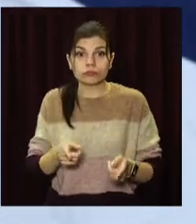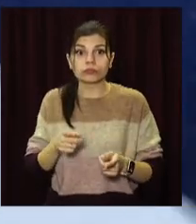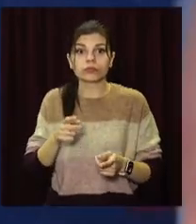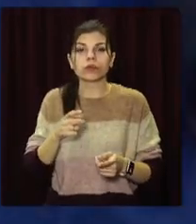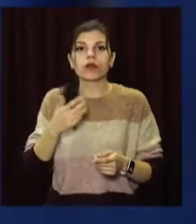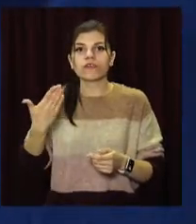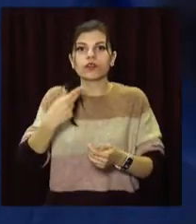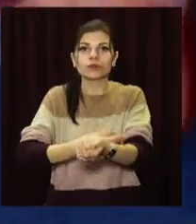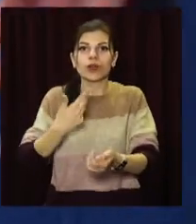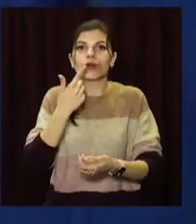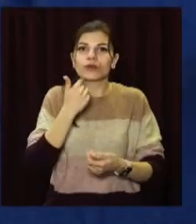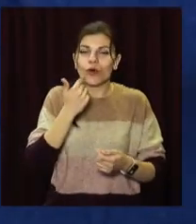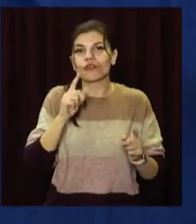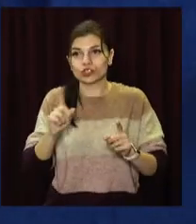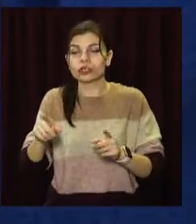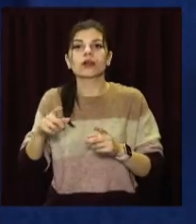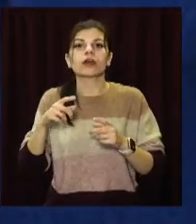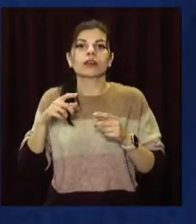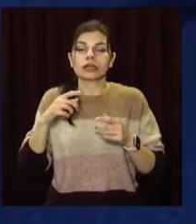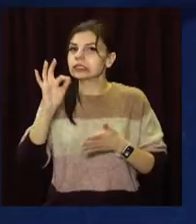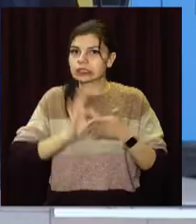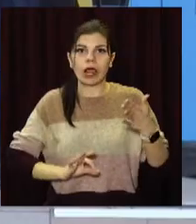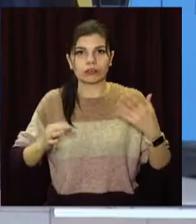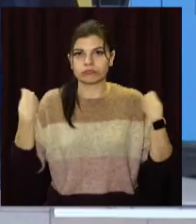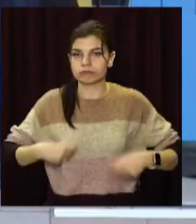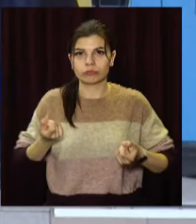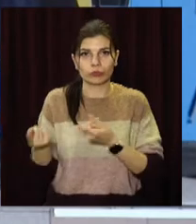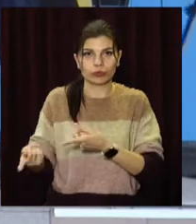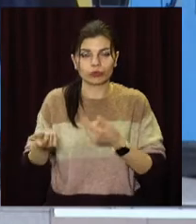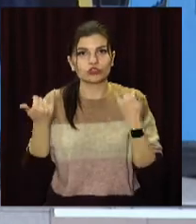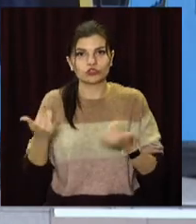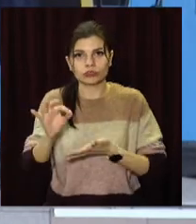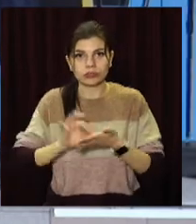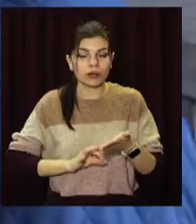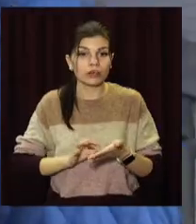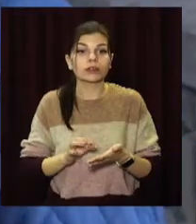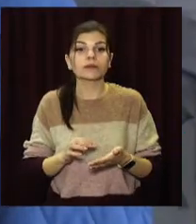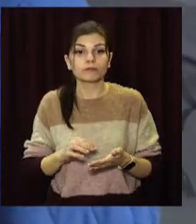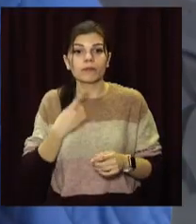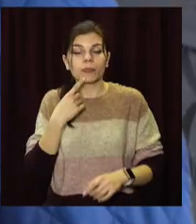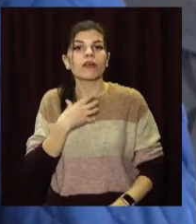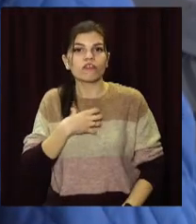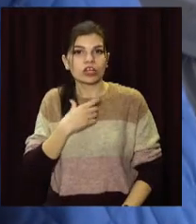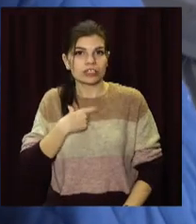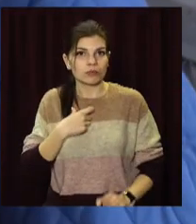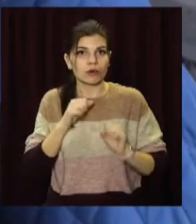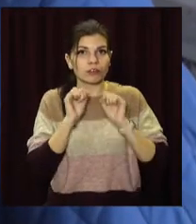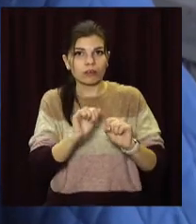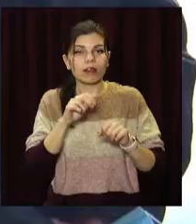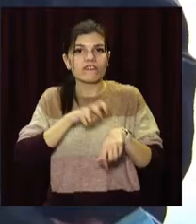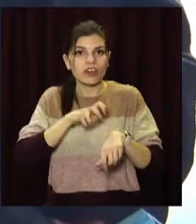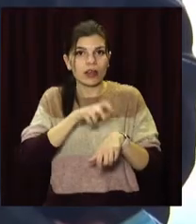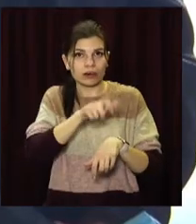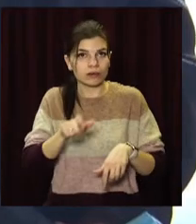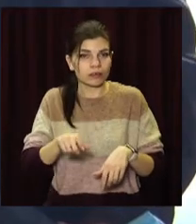рідинами, він одразу ж міняється і утилізується. Під час чергового сплеску захворюваності важливо захистити медиків, кажуть